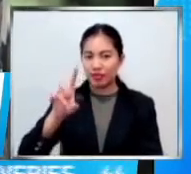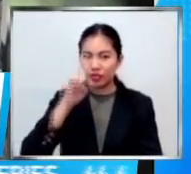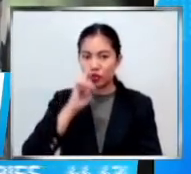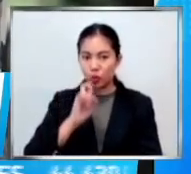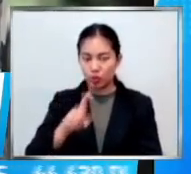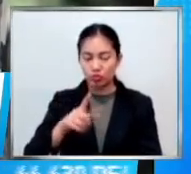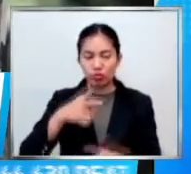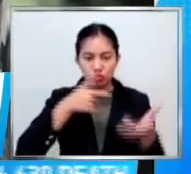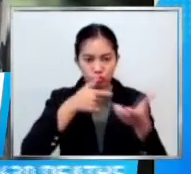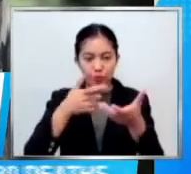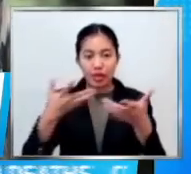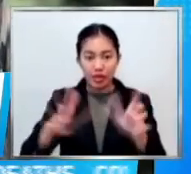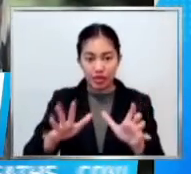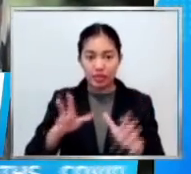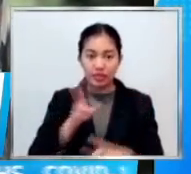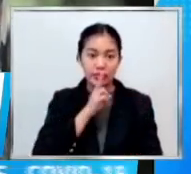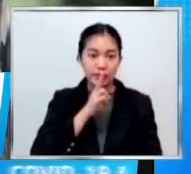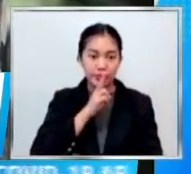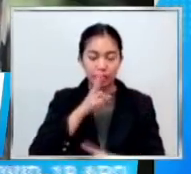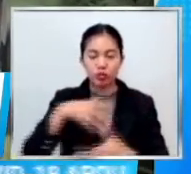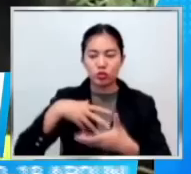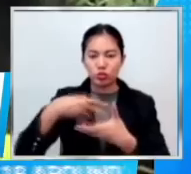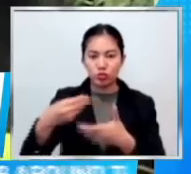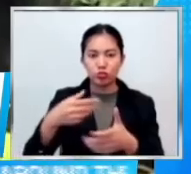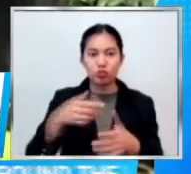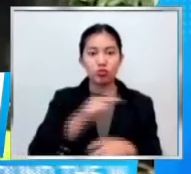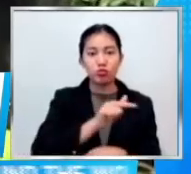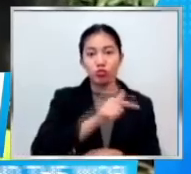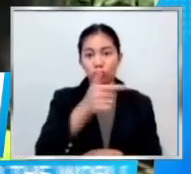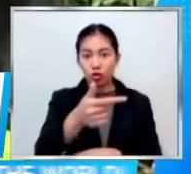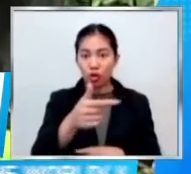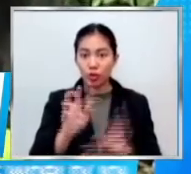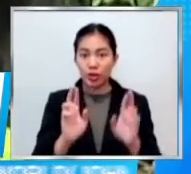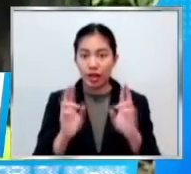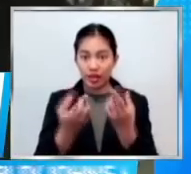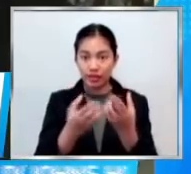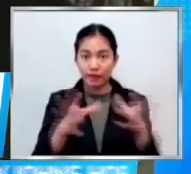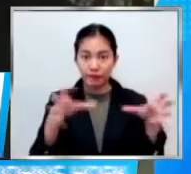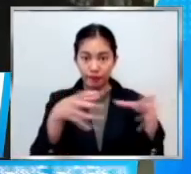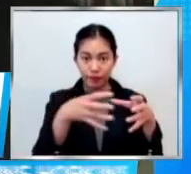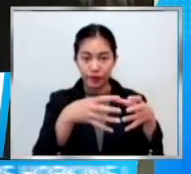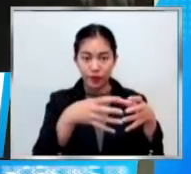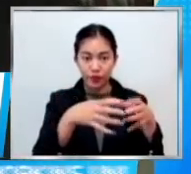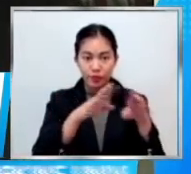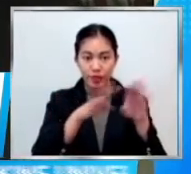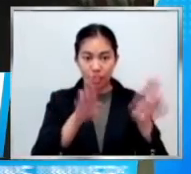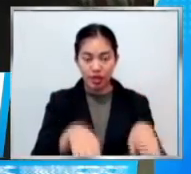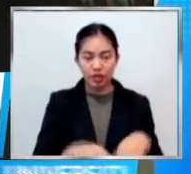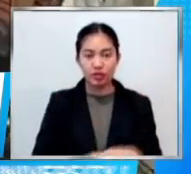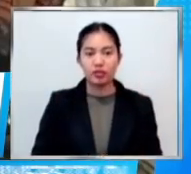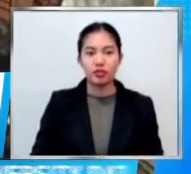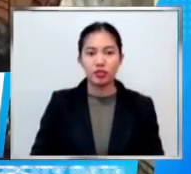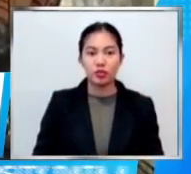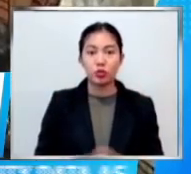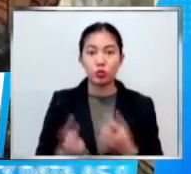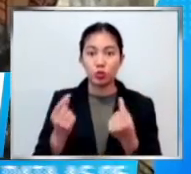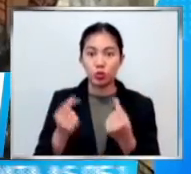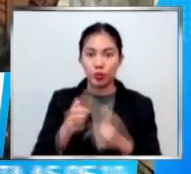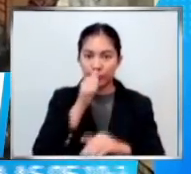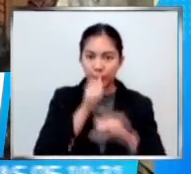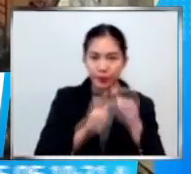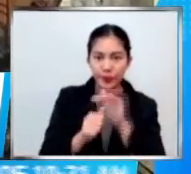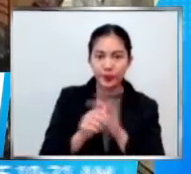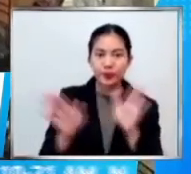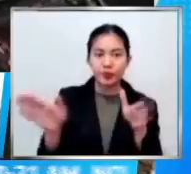nagtungo ang sospek sa kalapit na bahay ng mga kaanak ng biktima. Ayon kay Luz Viminda Cobilla, agad silang nagtago sa kwarto nang marinig ang mga putok ng